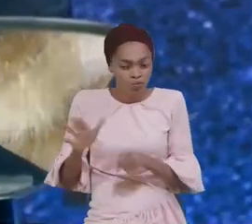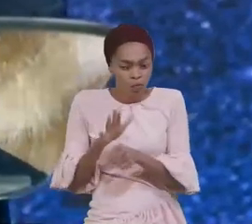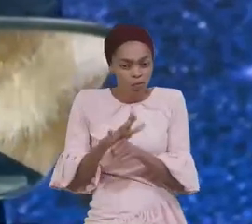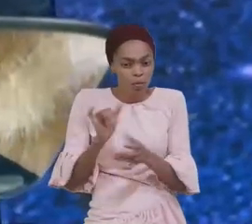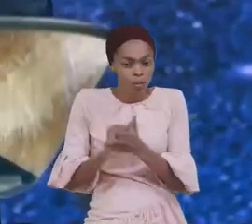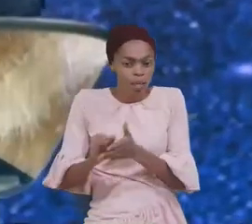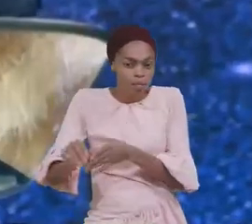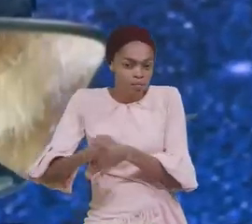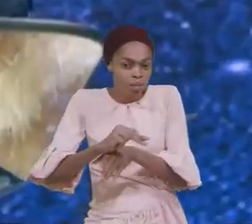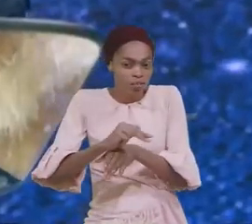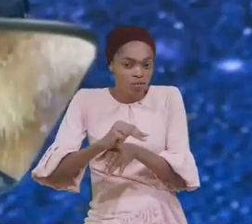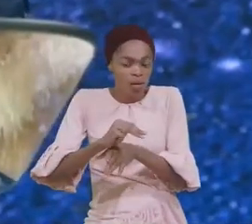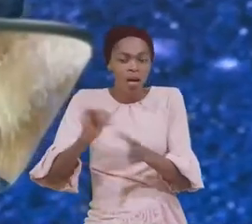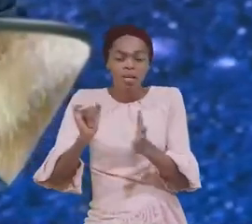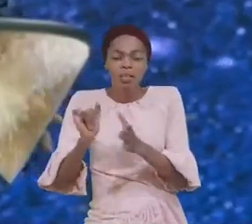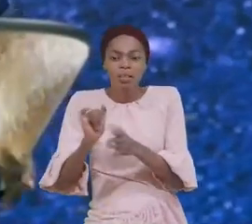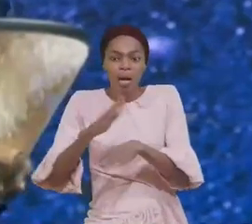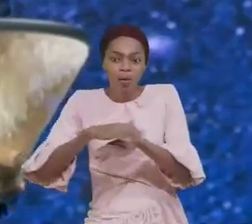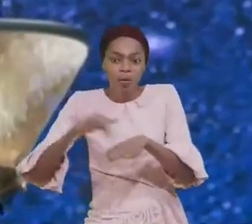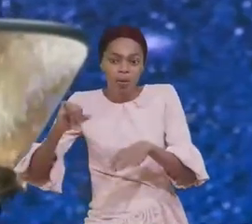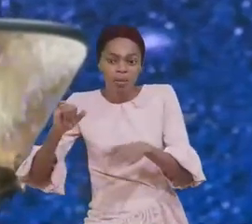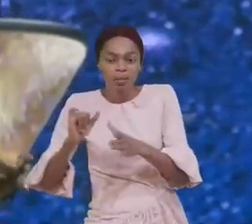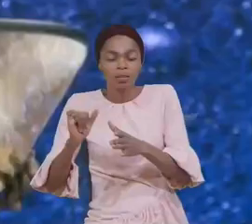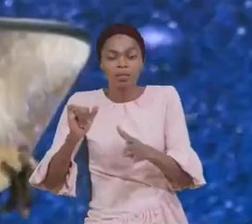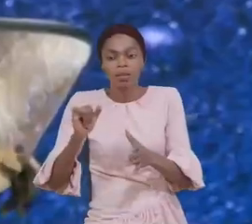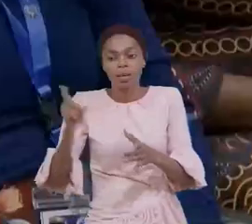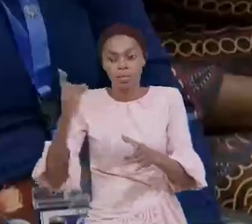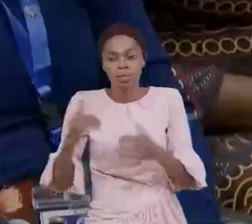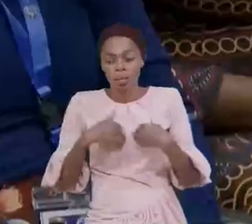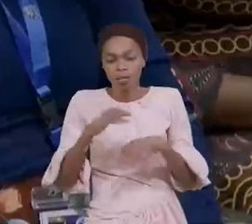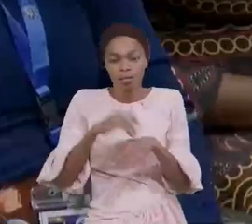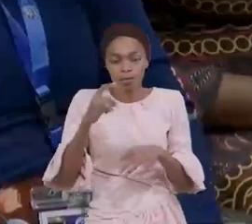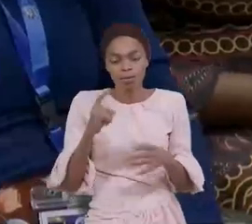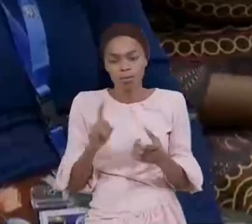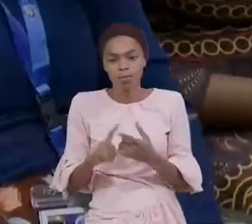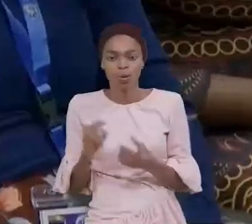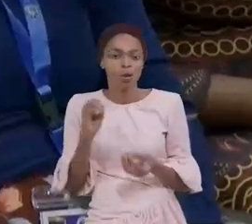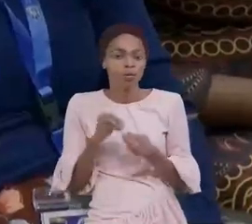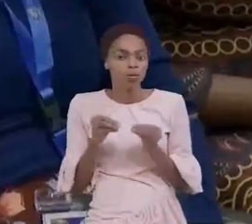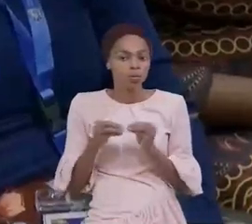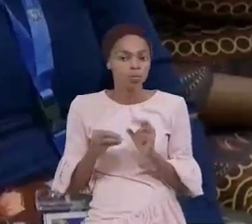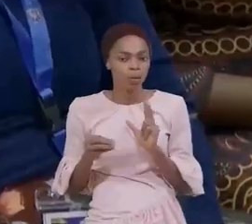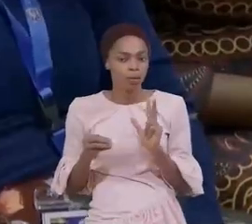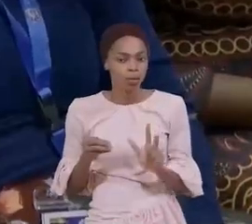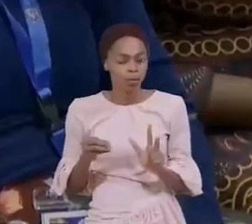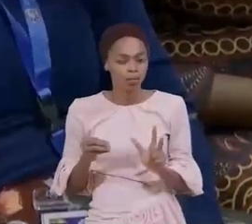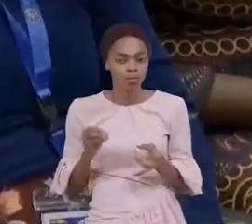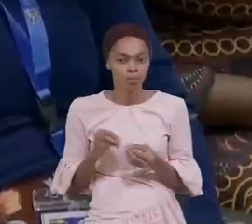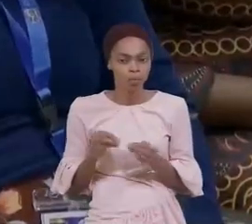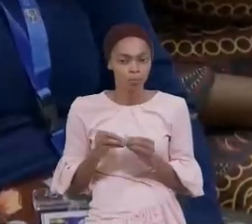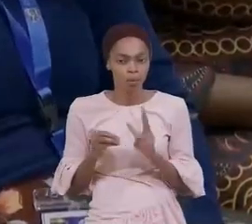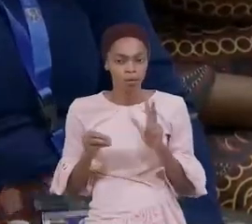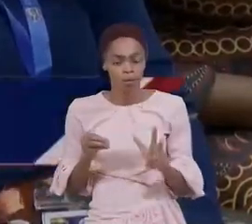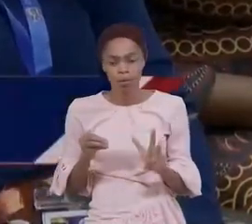ministère-là. Le ministère-là qu'il t'a donné. Voyons la troisième partie. Nous allons voir